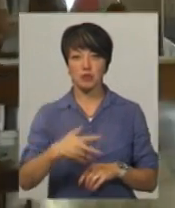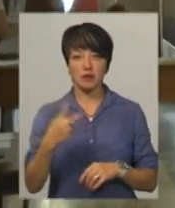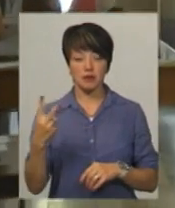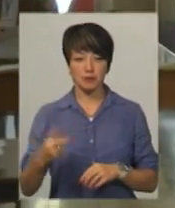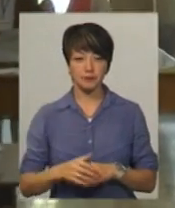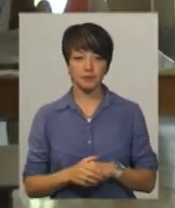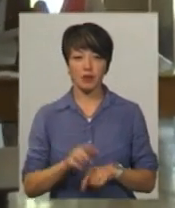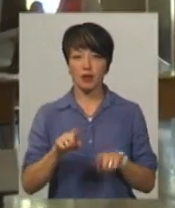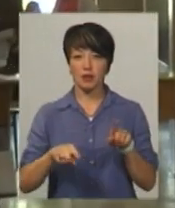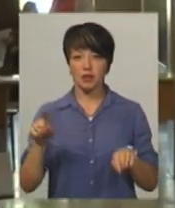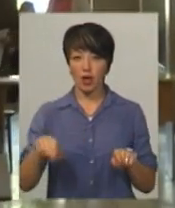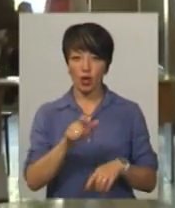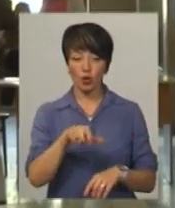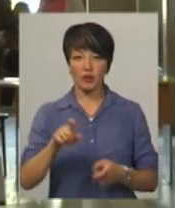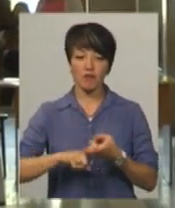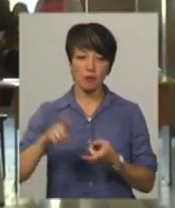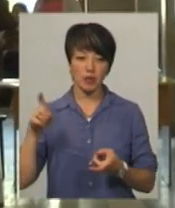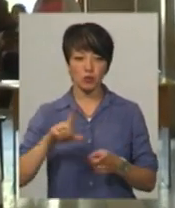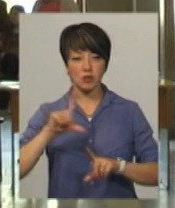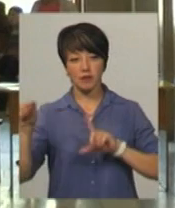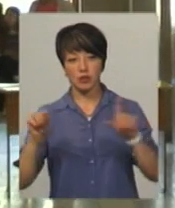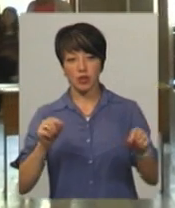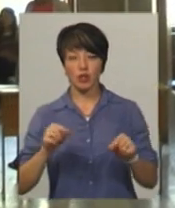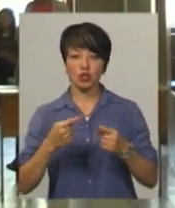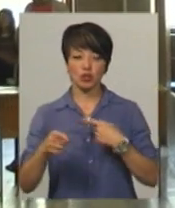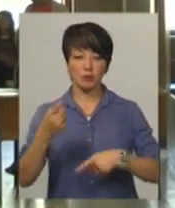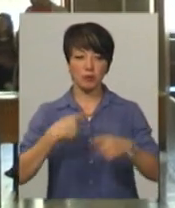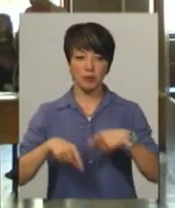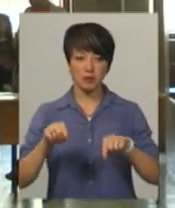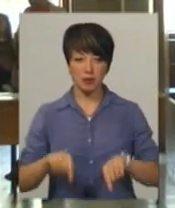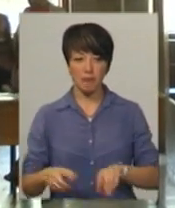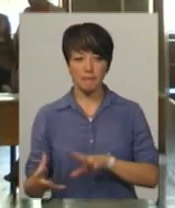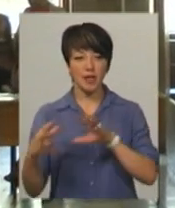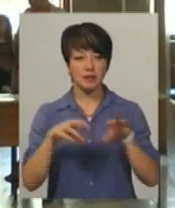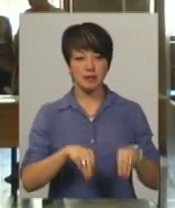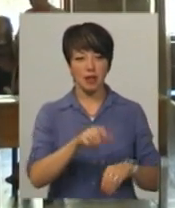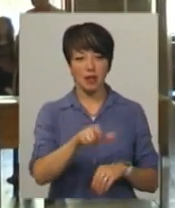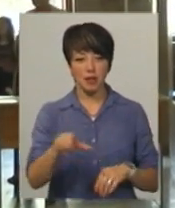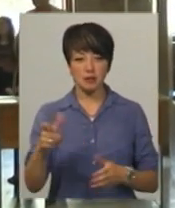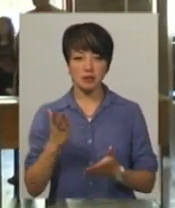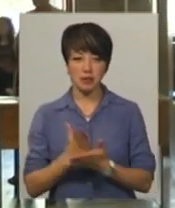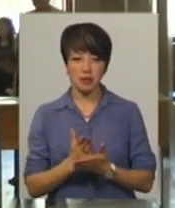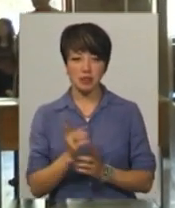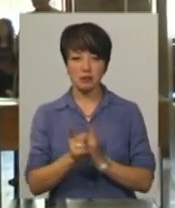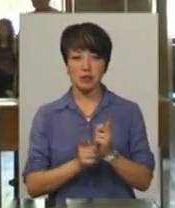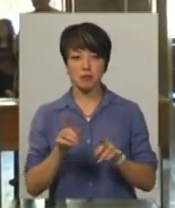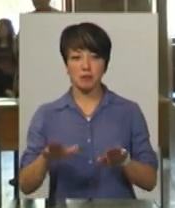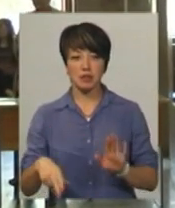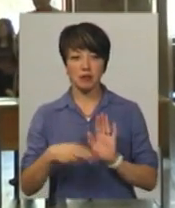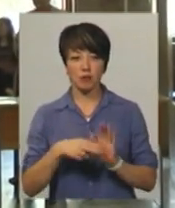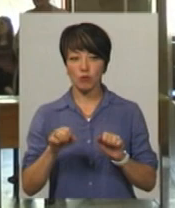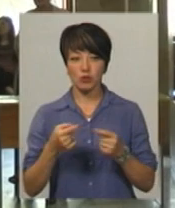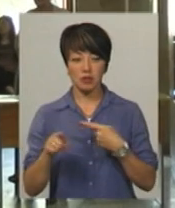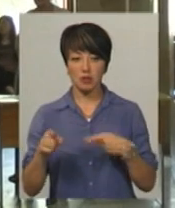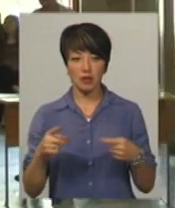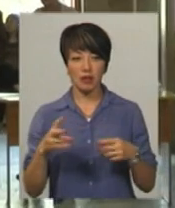152. Деякі люди виписуються, виїжджають, інші прописуються, і переселенці є, які змінюють місце реєстрації. Тобто, ну, вона може різнитися,